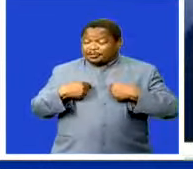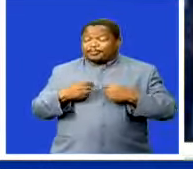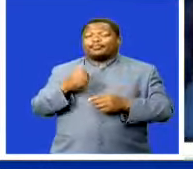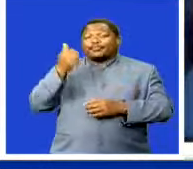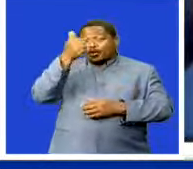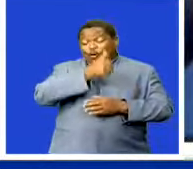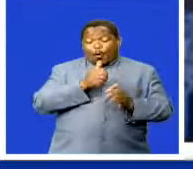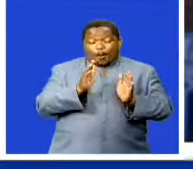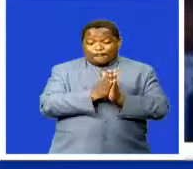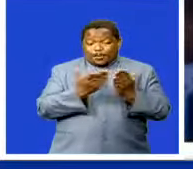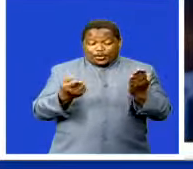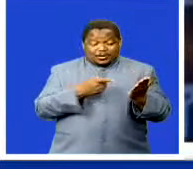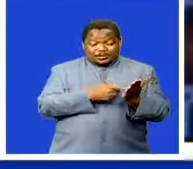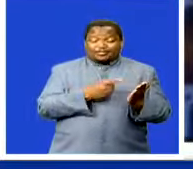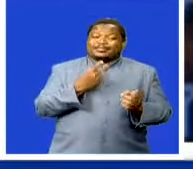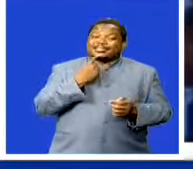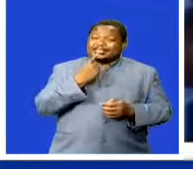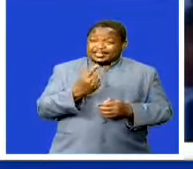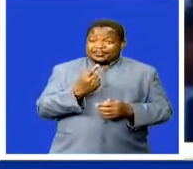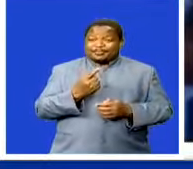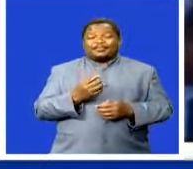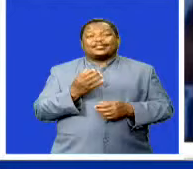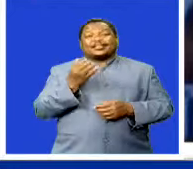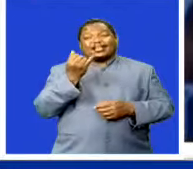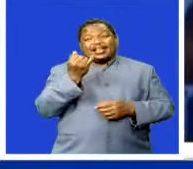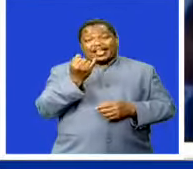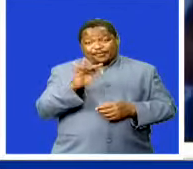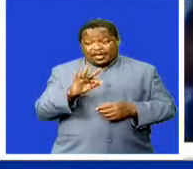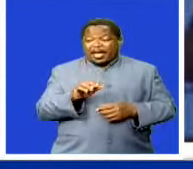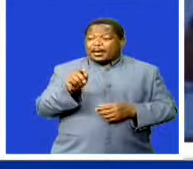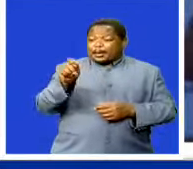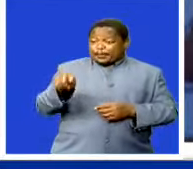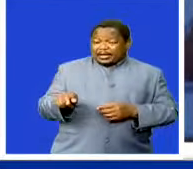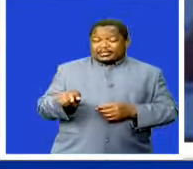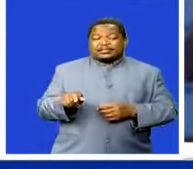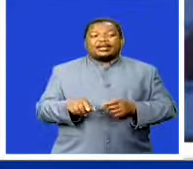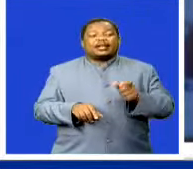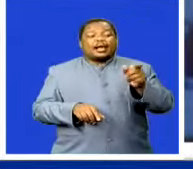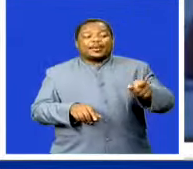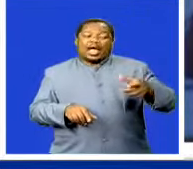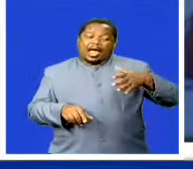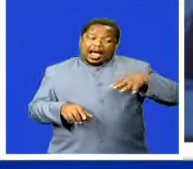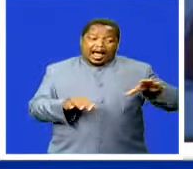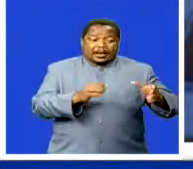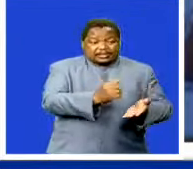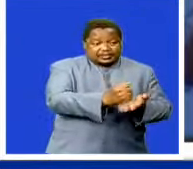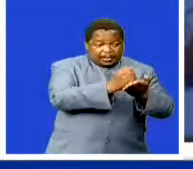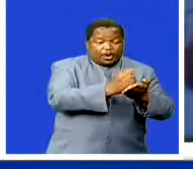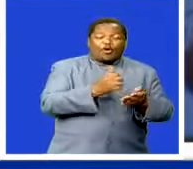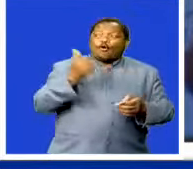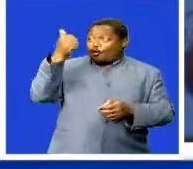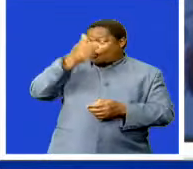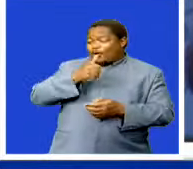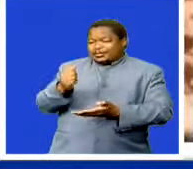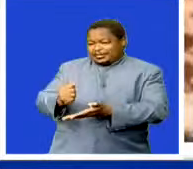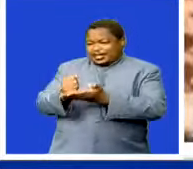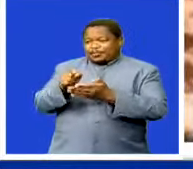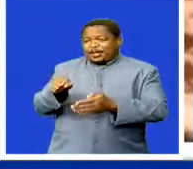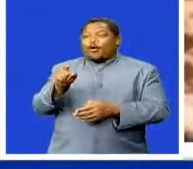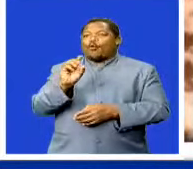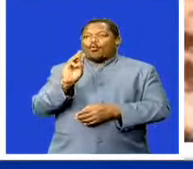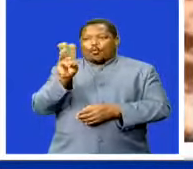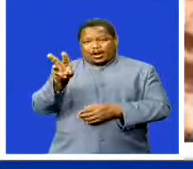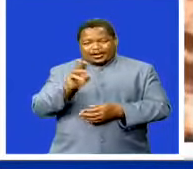bibhelini uma uvuse likhukhu lalomunye nawe ngiyolivusa lwakho